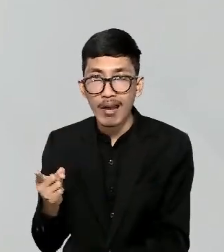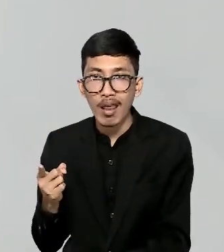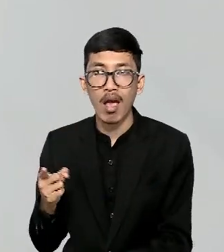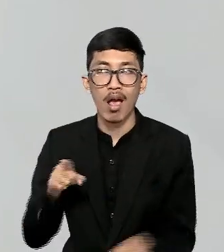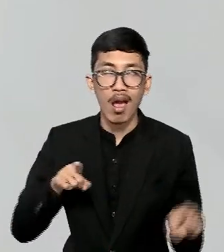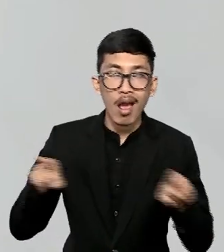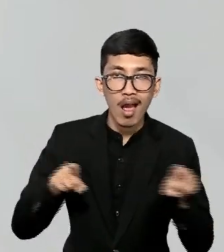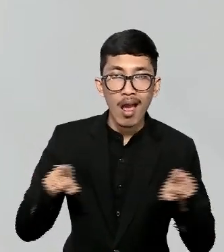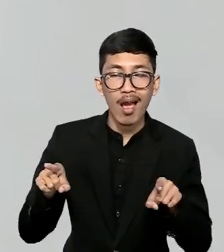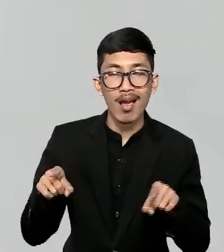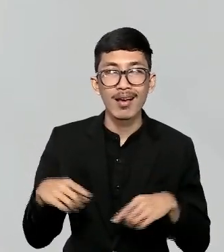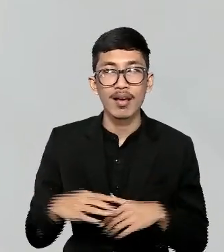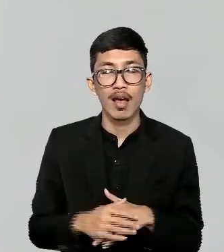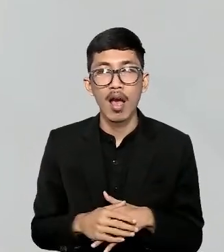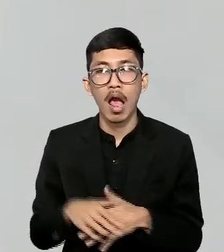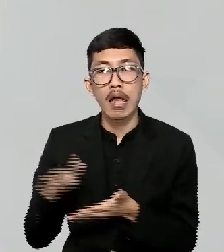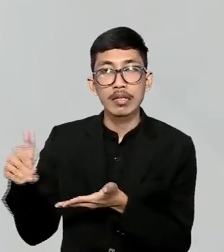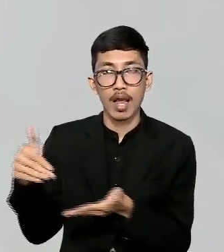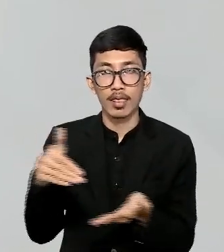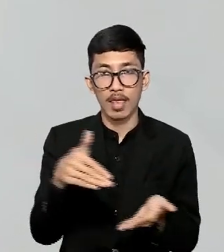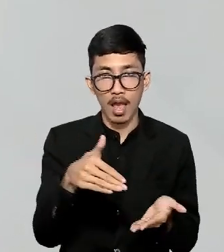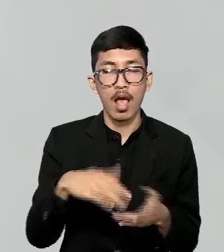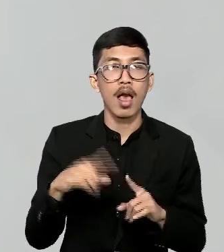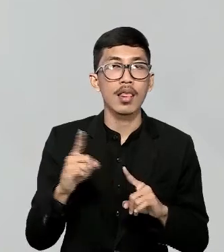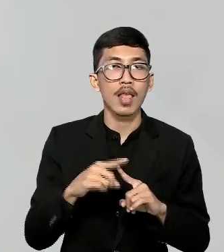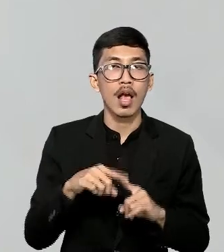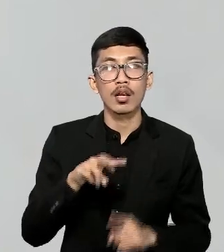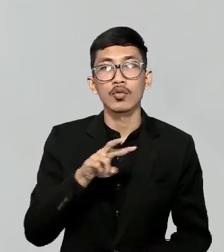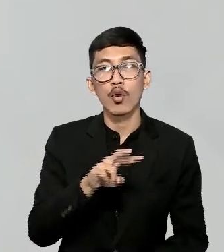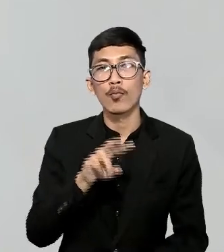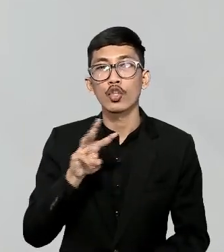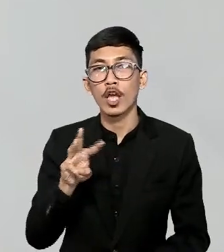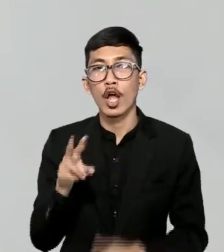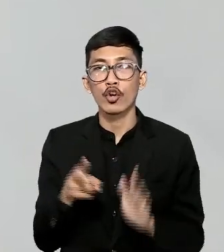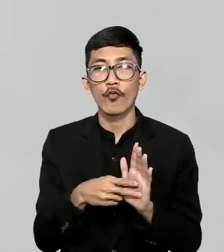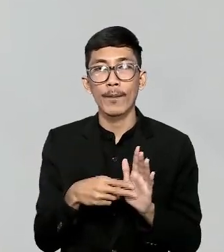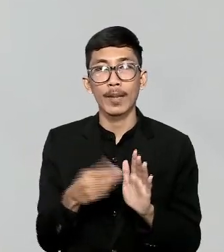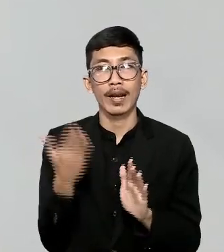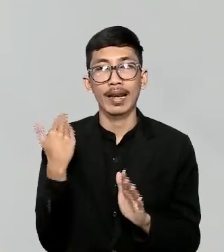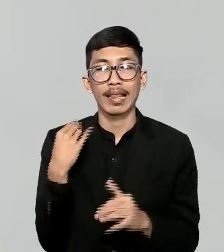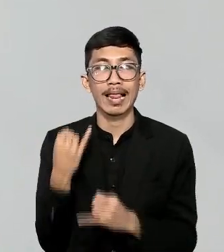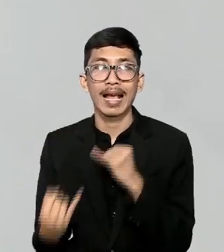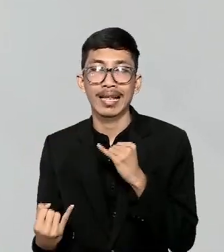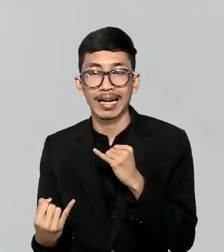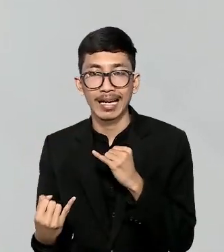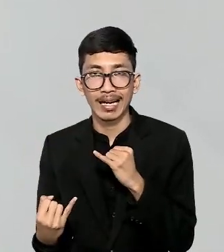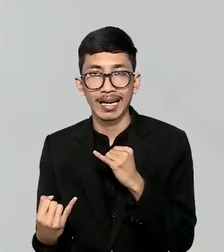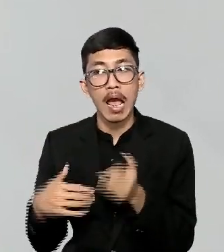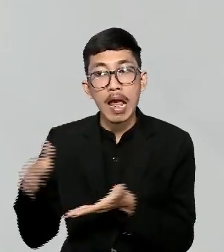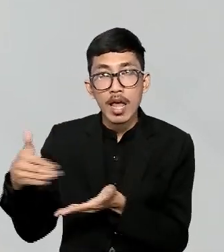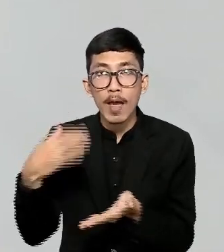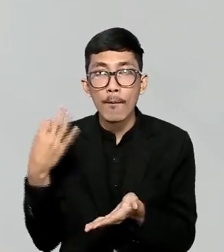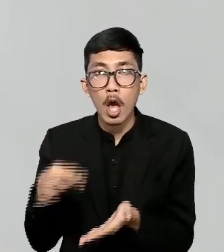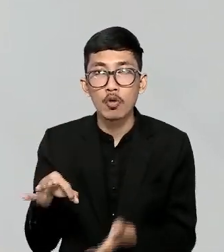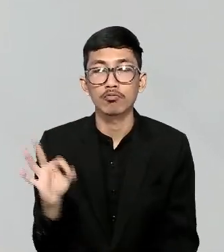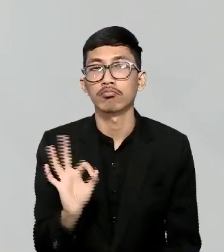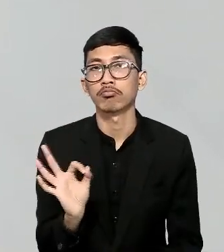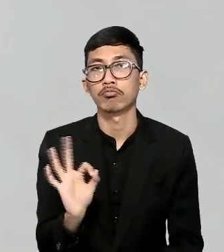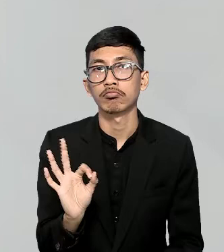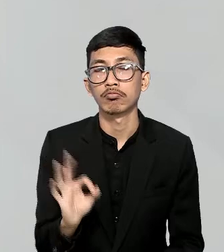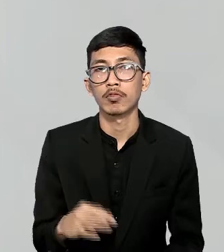sampai dengan tanggal 30 Nov jadi belum ada kasus berat ataupun kematian akibat strain omicron di